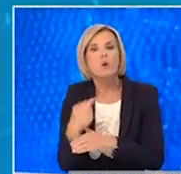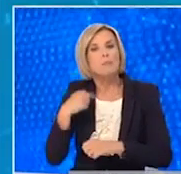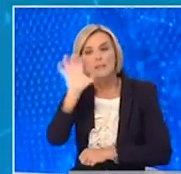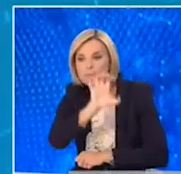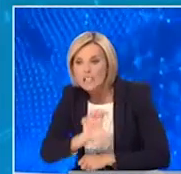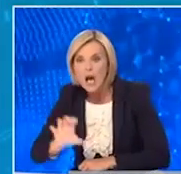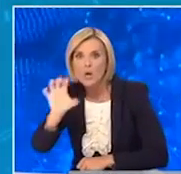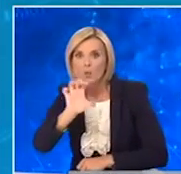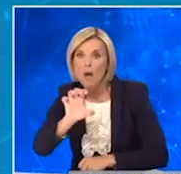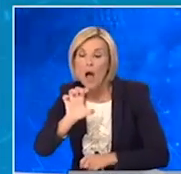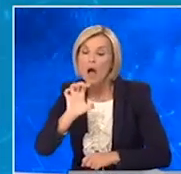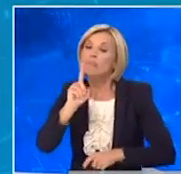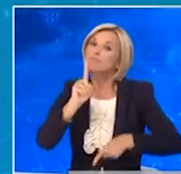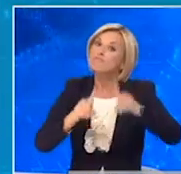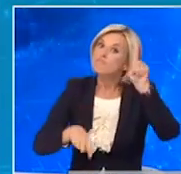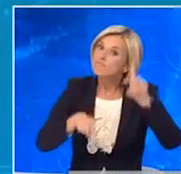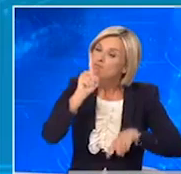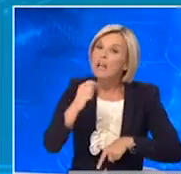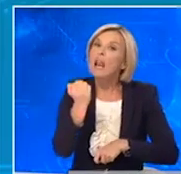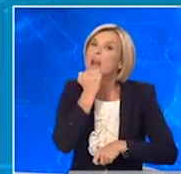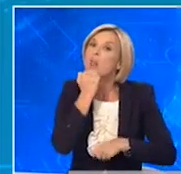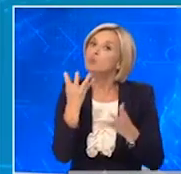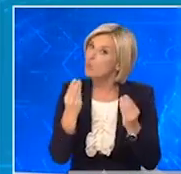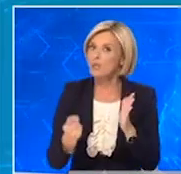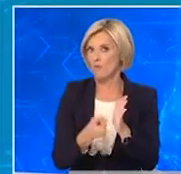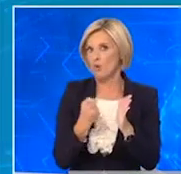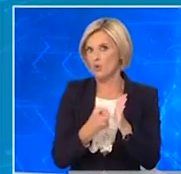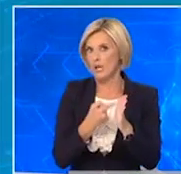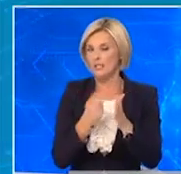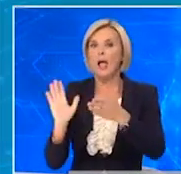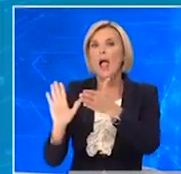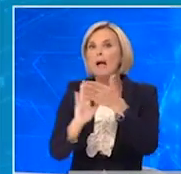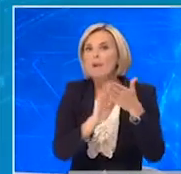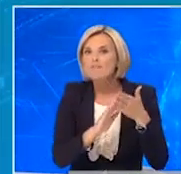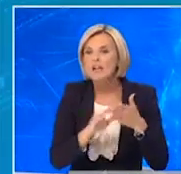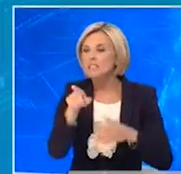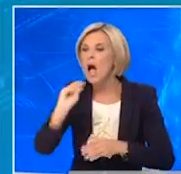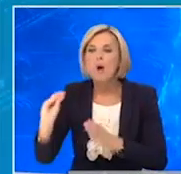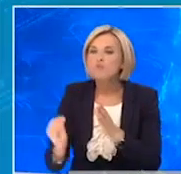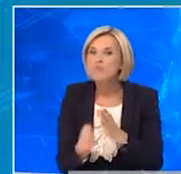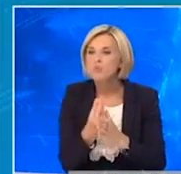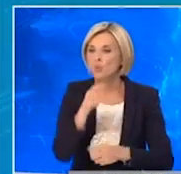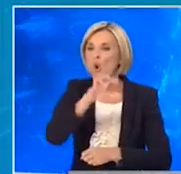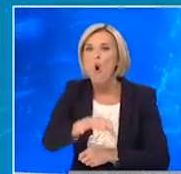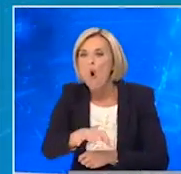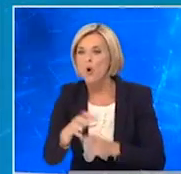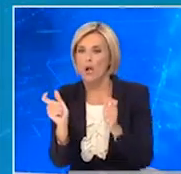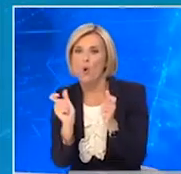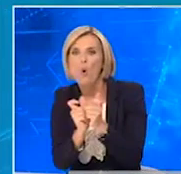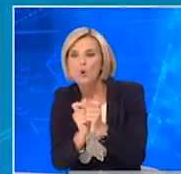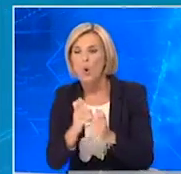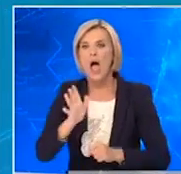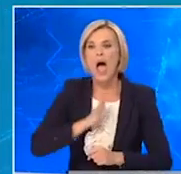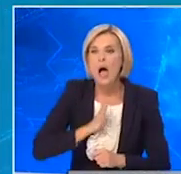λάθος στα στοιχεία του. Προφανώς ο μηχανισμός του ΕΟΔΗ μπορεί να μην προσεγγίσει, να μπορεί να προσεγγίσει κάποιον συγκεκριμένο